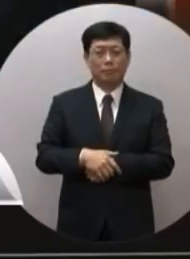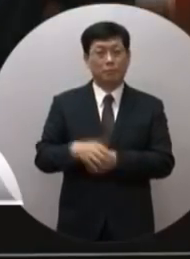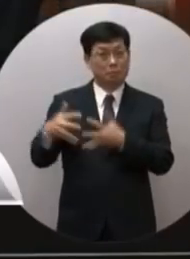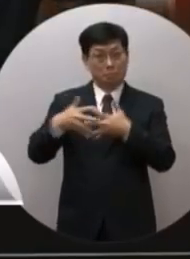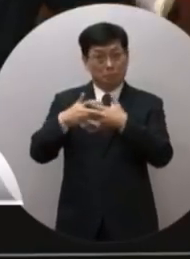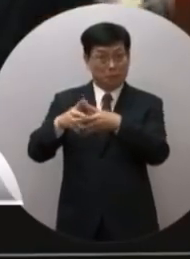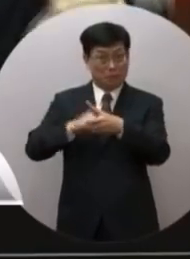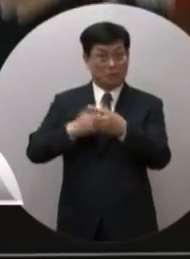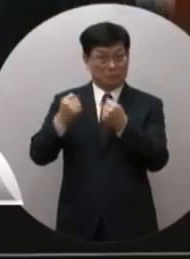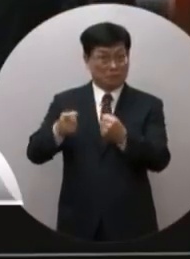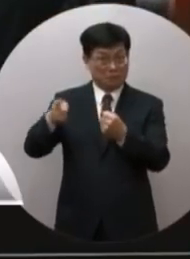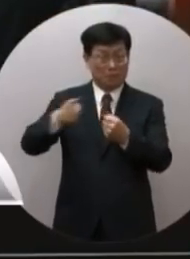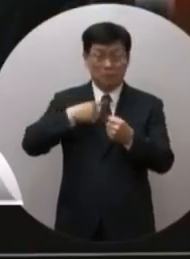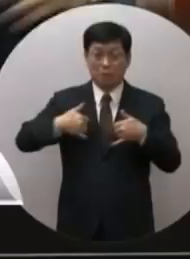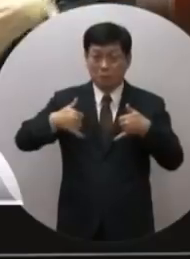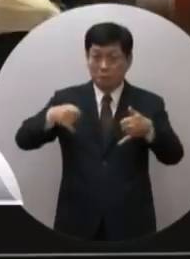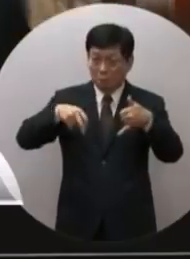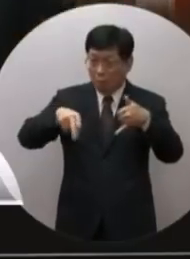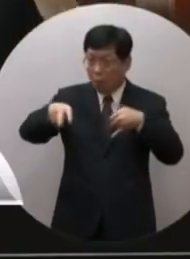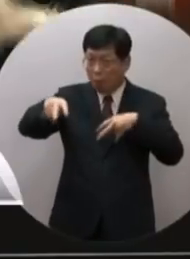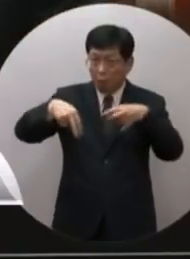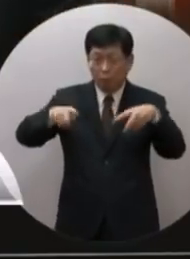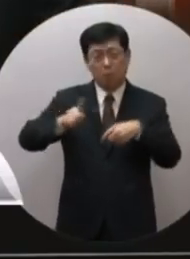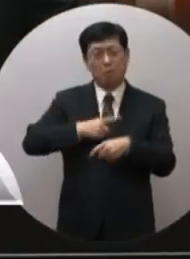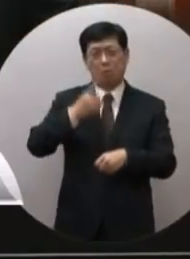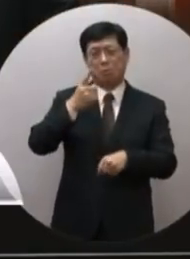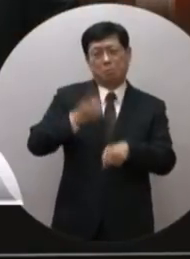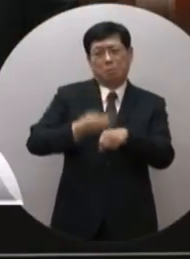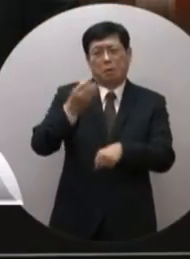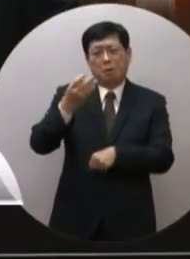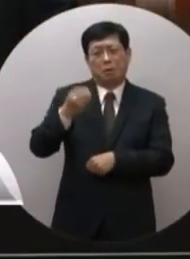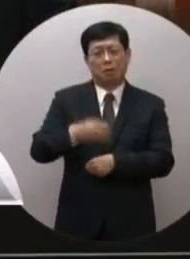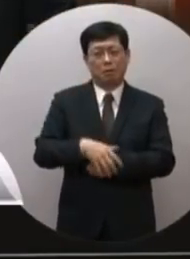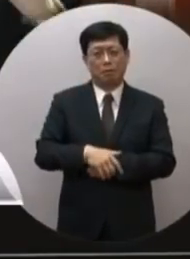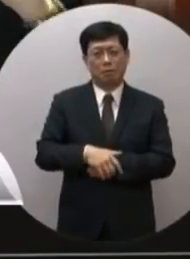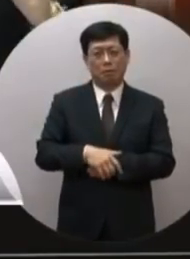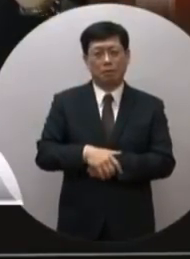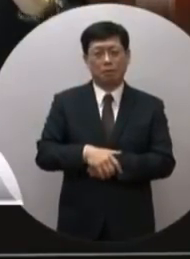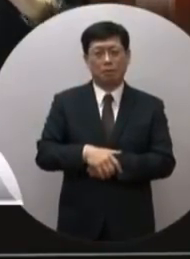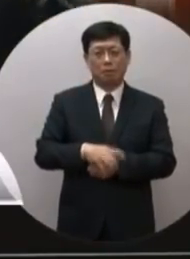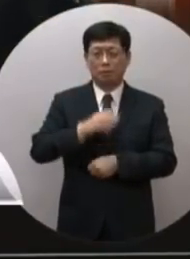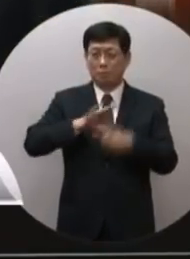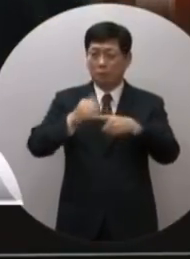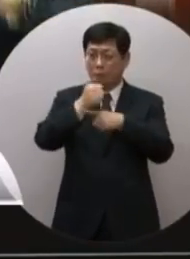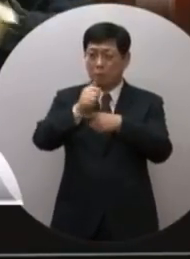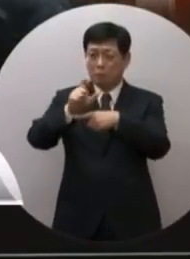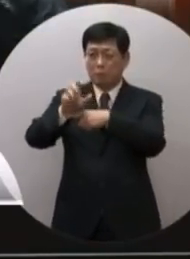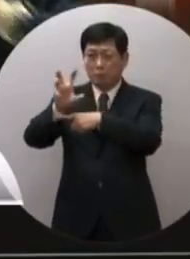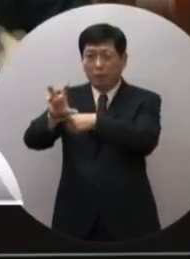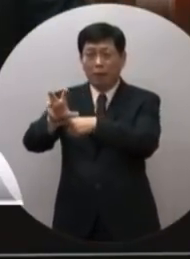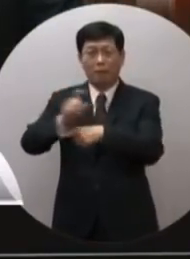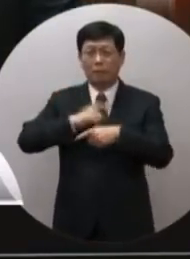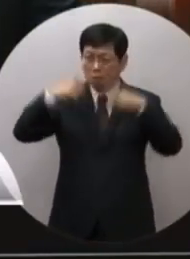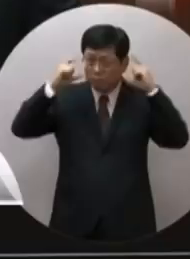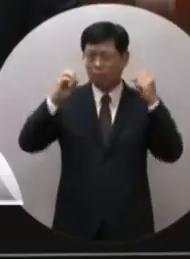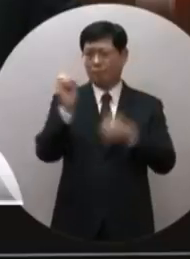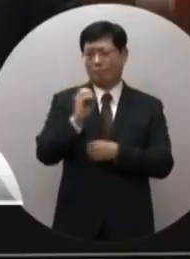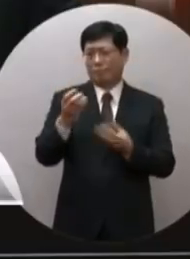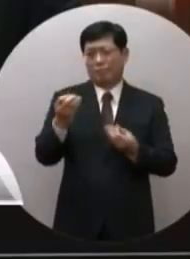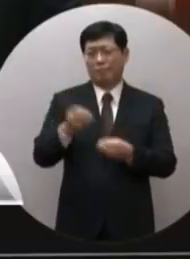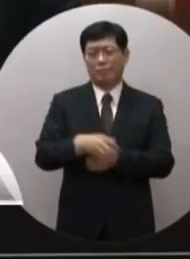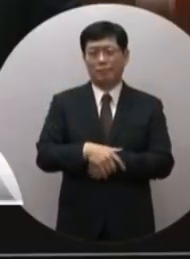美国的人在现在在街上还不是很习惯，不是50%、60%、80%的人戴在口罩，